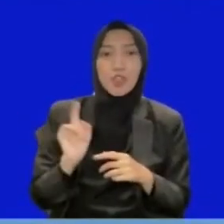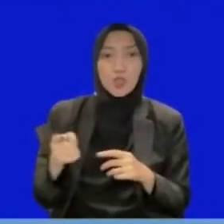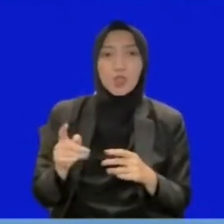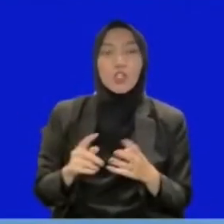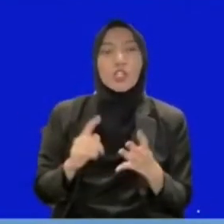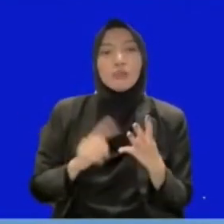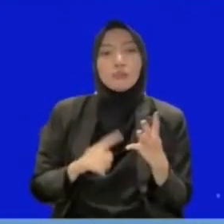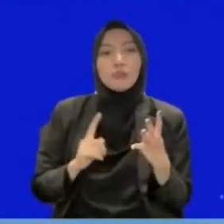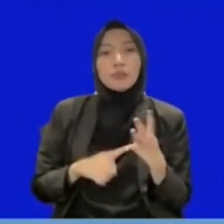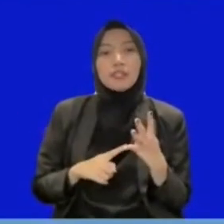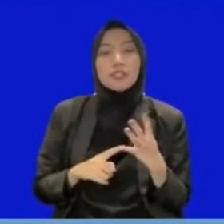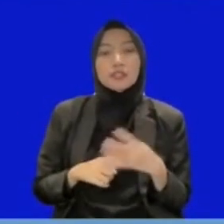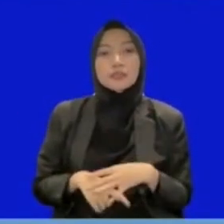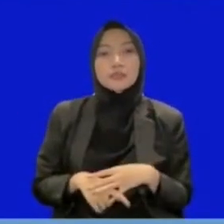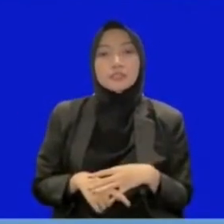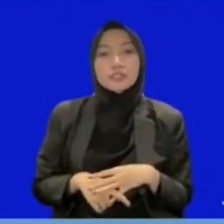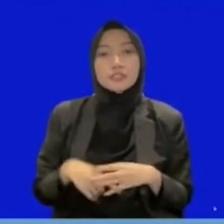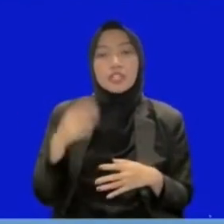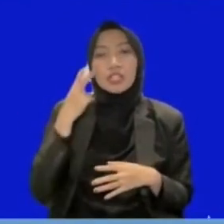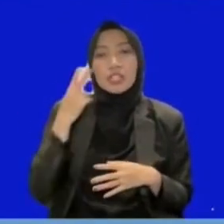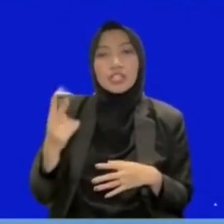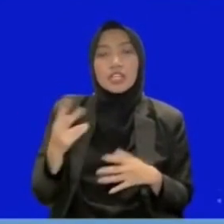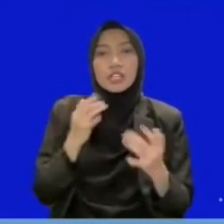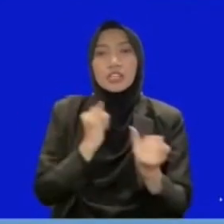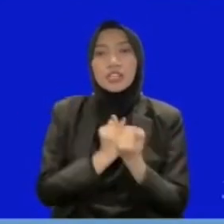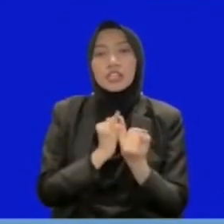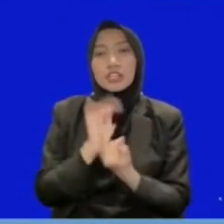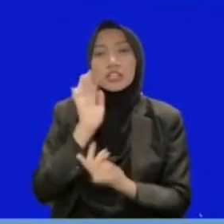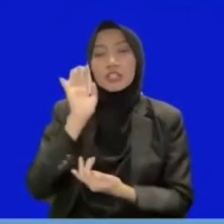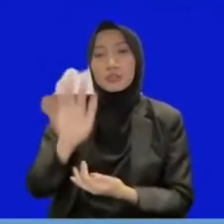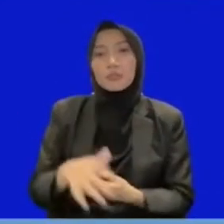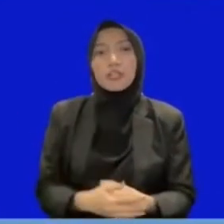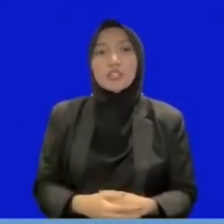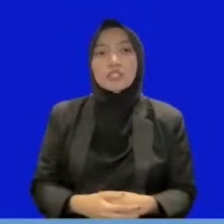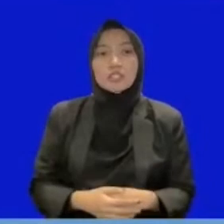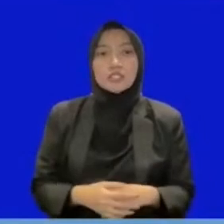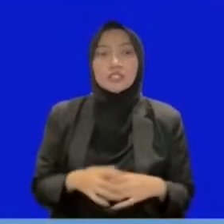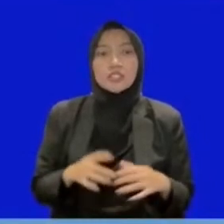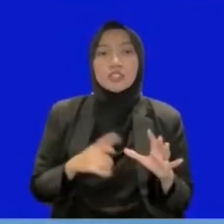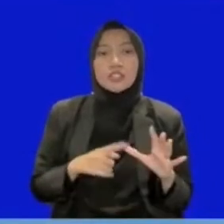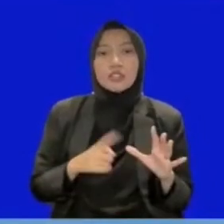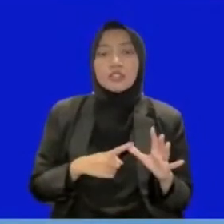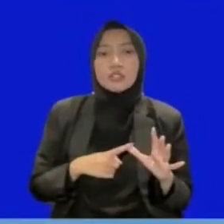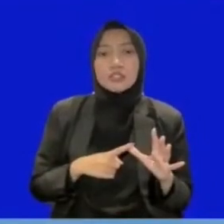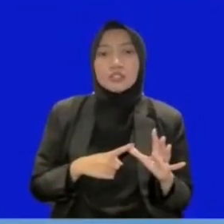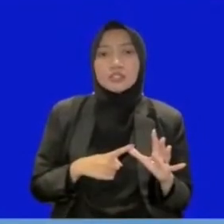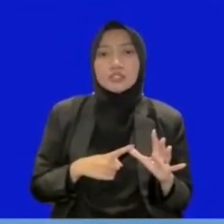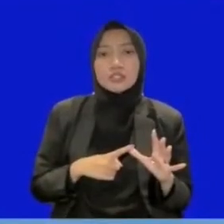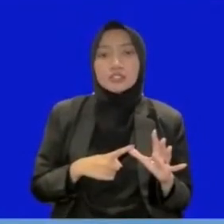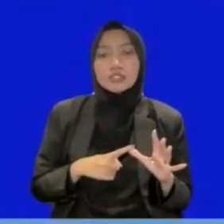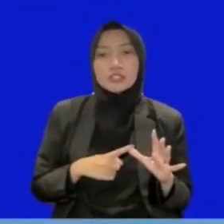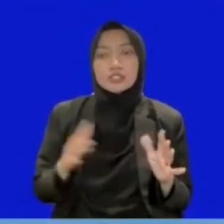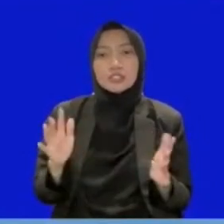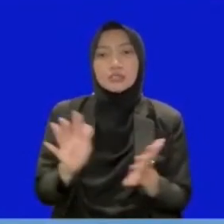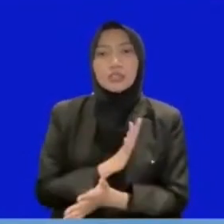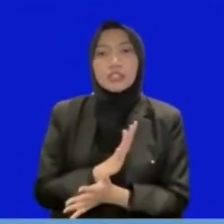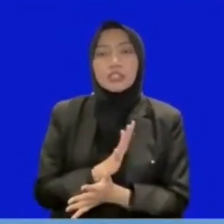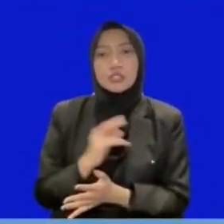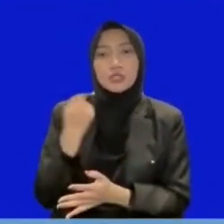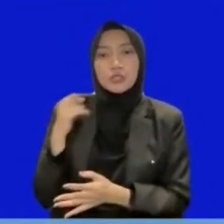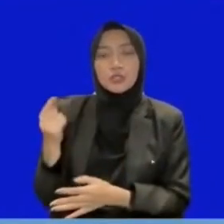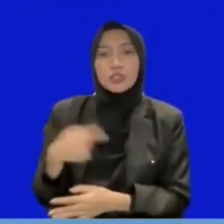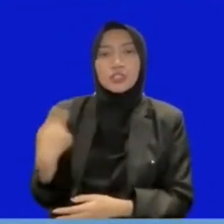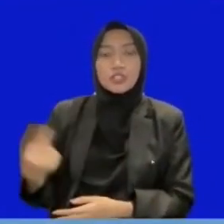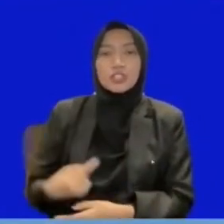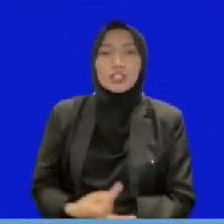adalah facing the future, kita melihat tantangan ke depan. Dan yang kelima adalah opportunity ataupun peluang itu untuk kita,